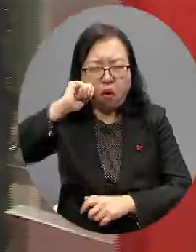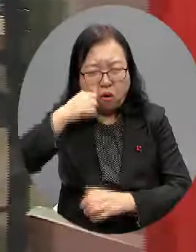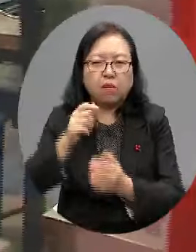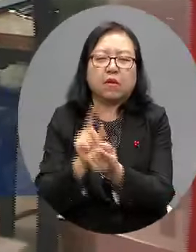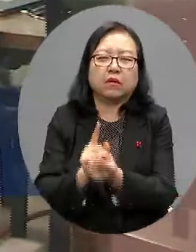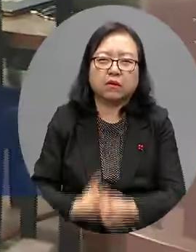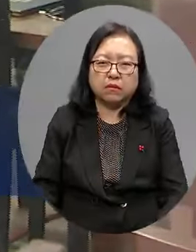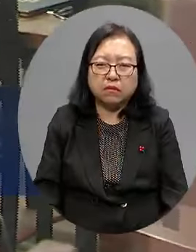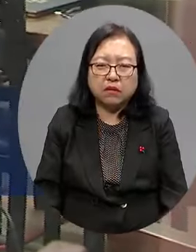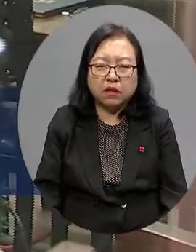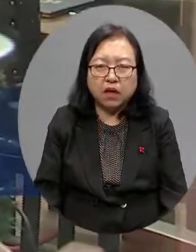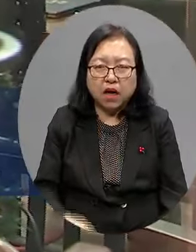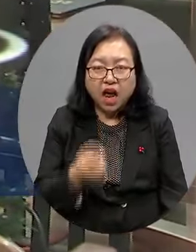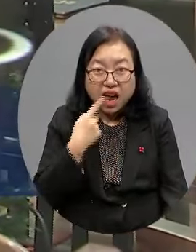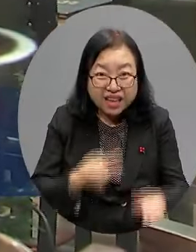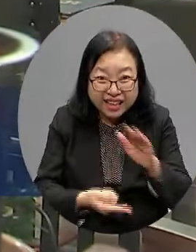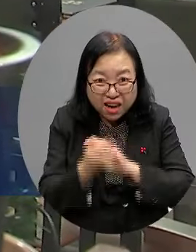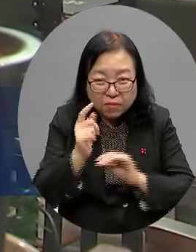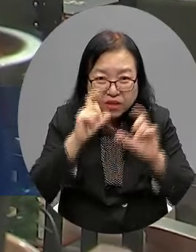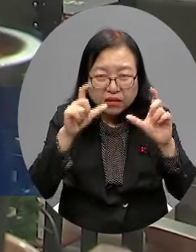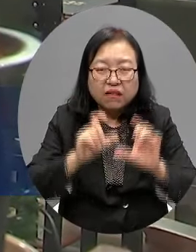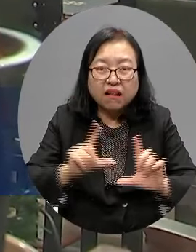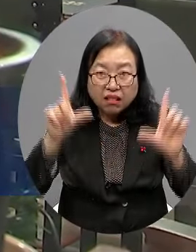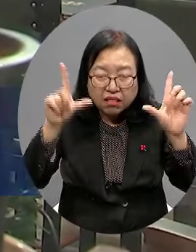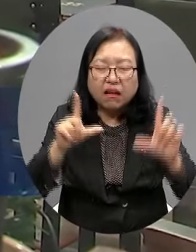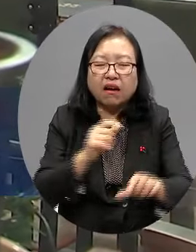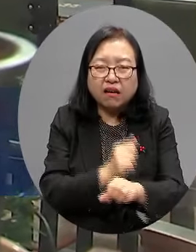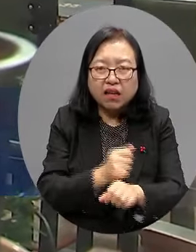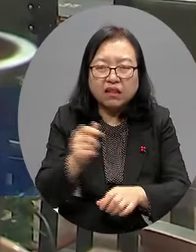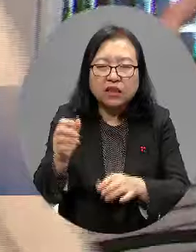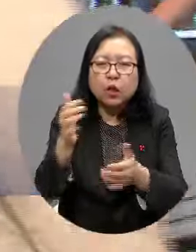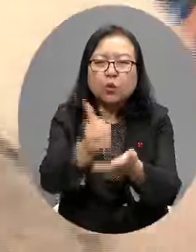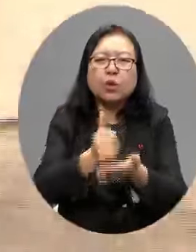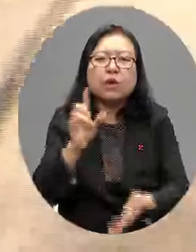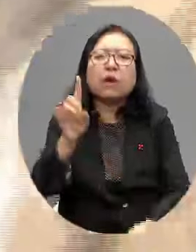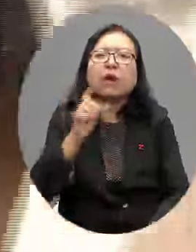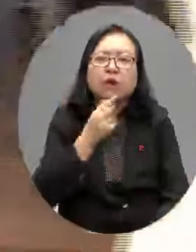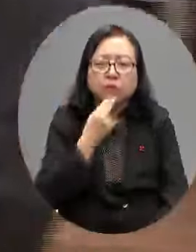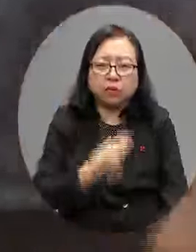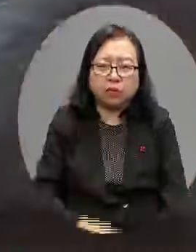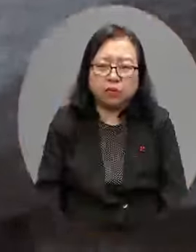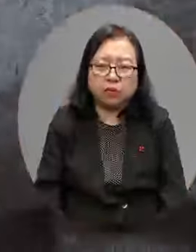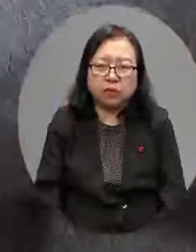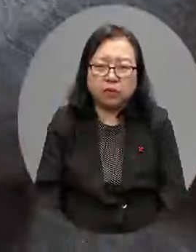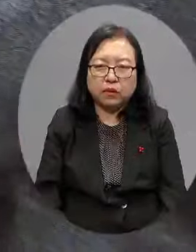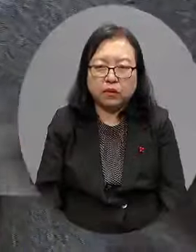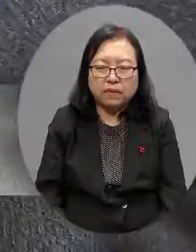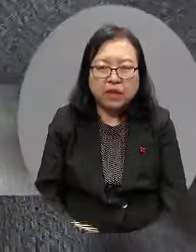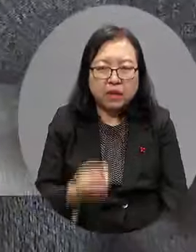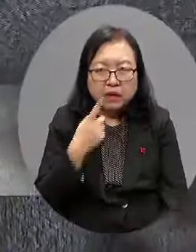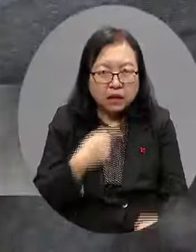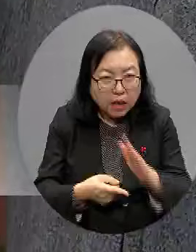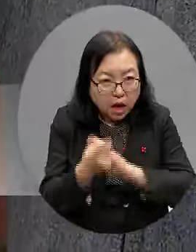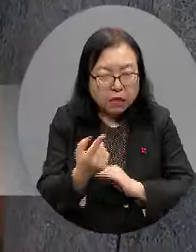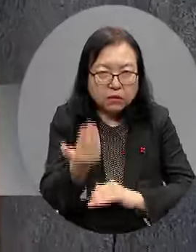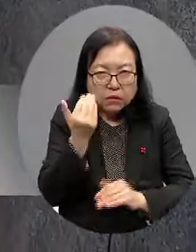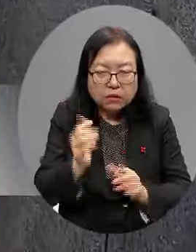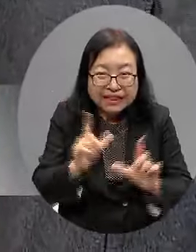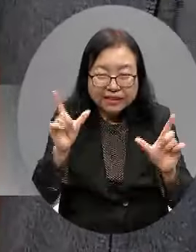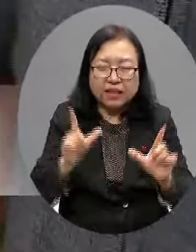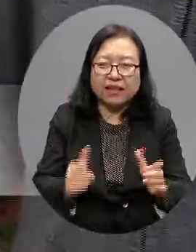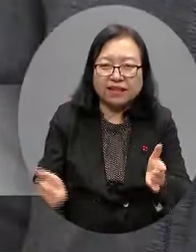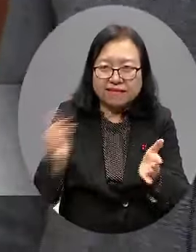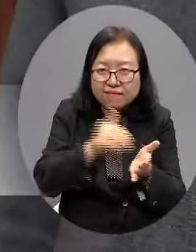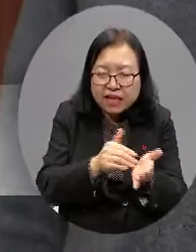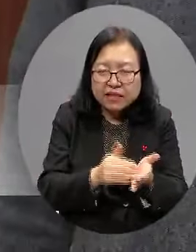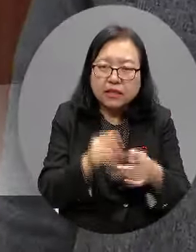떨어진 뒷날은 공 쳤어요. 장사하는 역사에 공 치는 건 처음이었어요. 계엄 전날까지 그래도 저녁 장사 테이블은